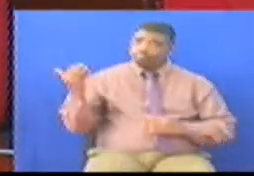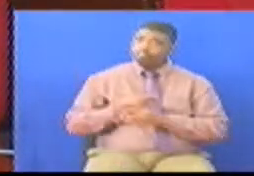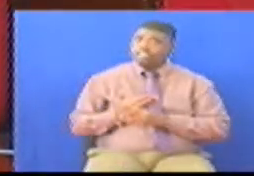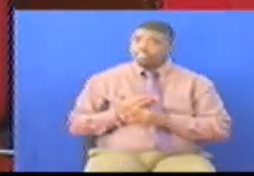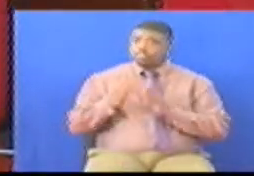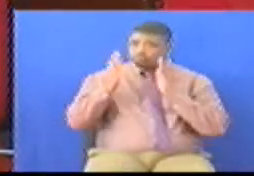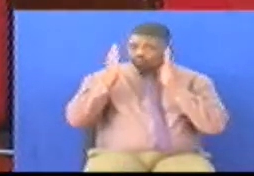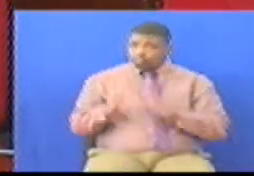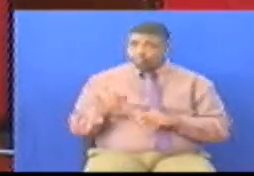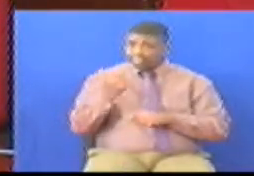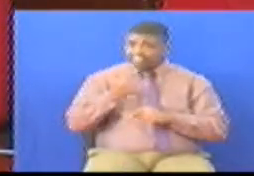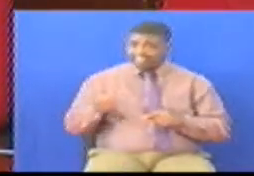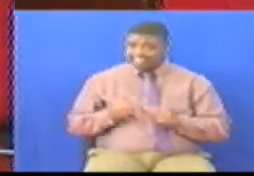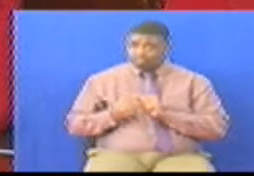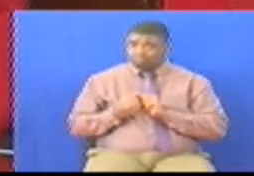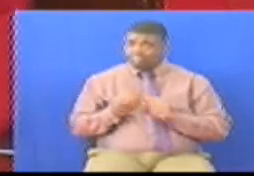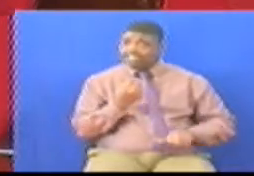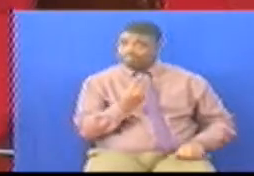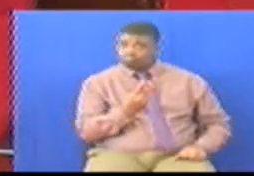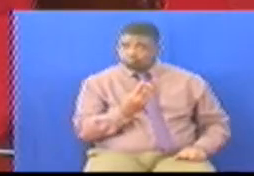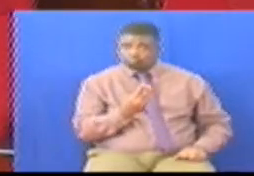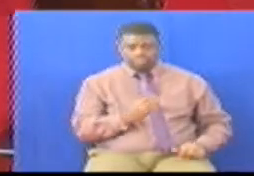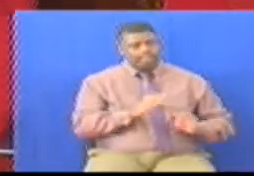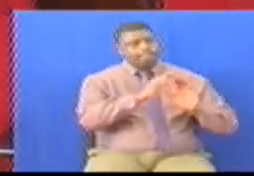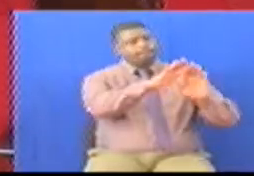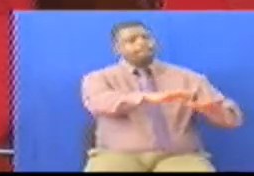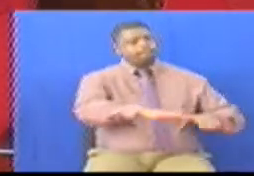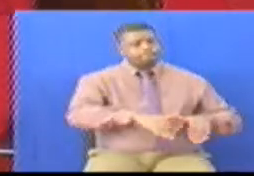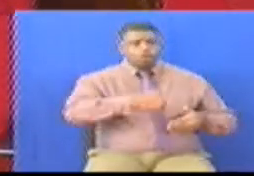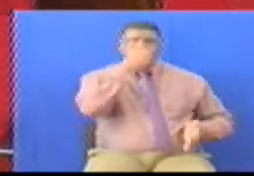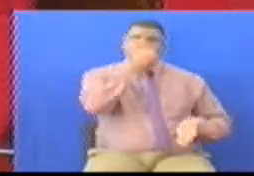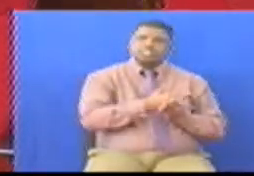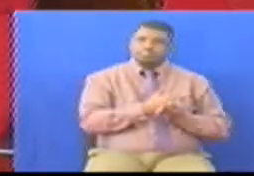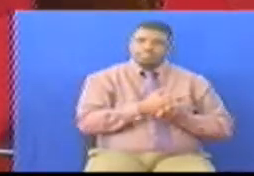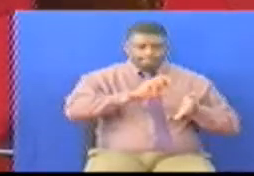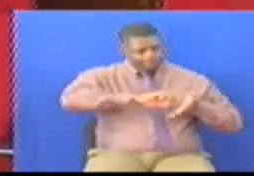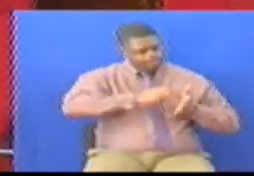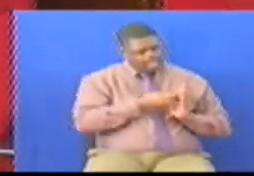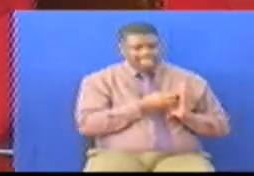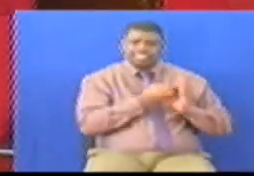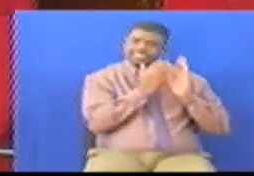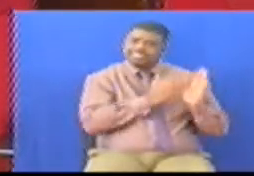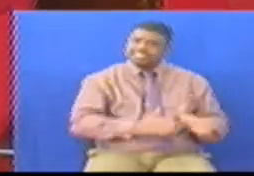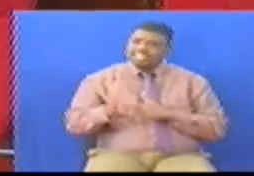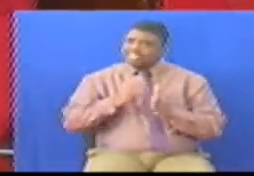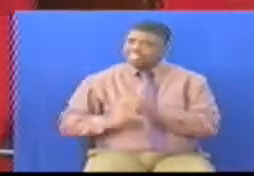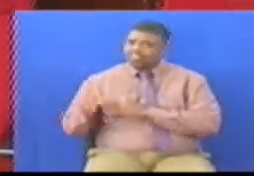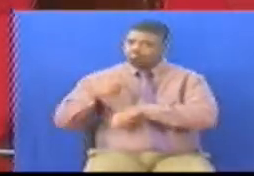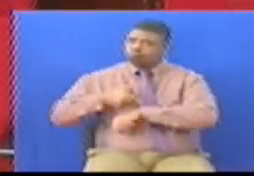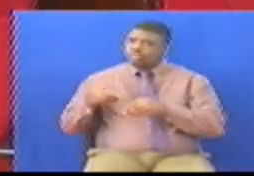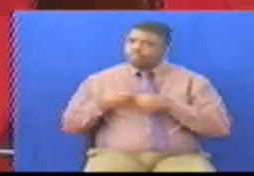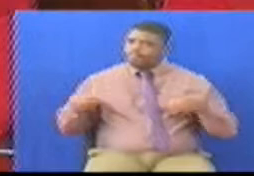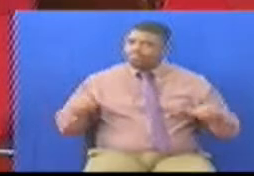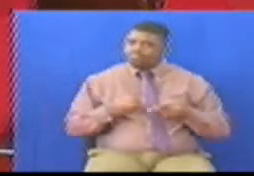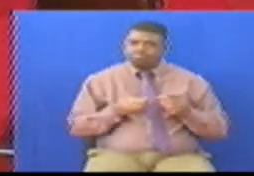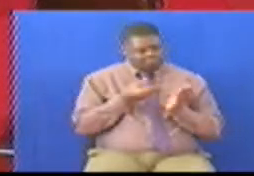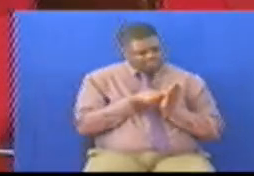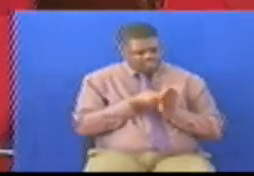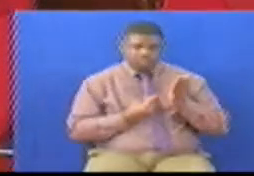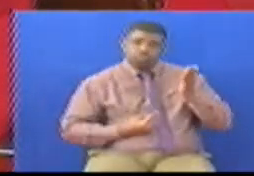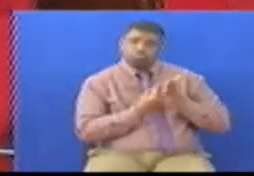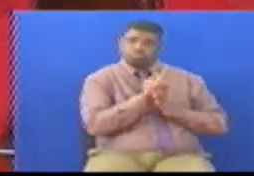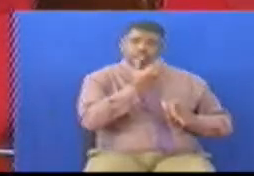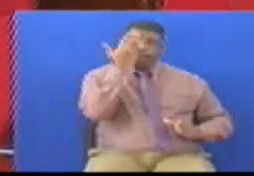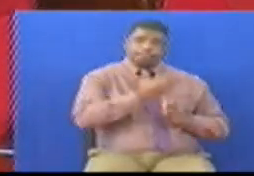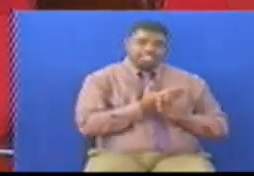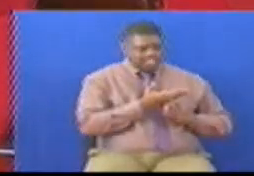BOT. Bunge liazimia kwamba BOT iandae mpango mkakati wa muda mrefu na kurekebisha dosari za kuchelewa kuhesabu fedha zinazotoka kwenye mabenki